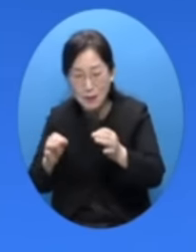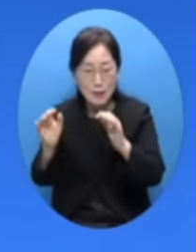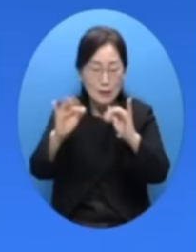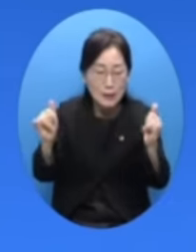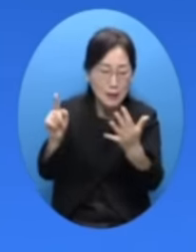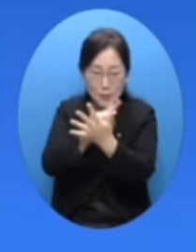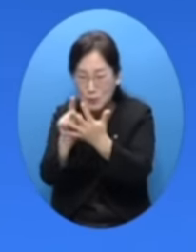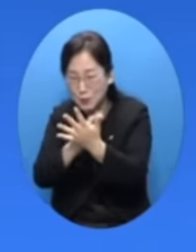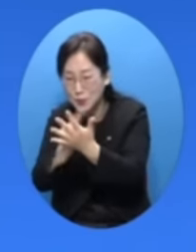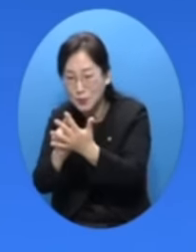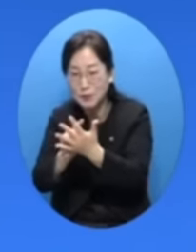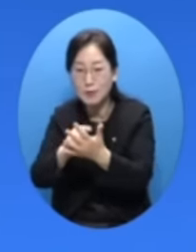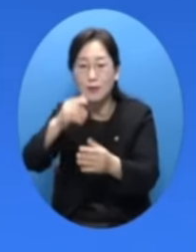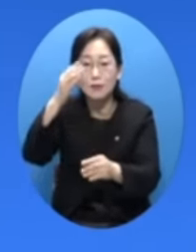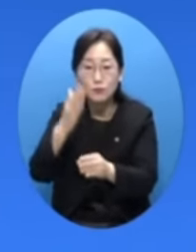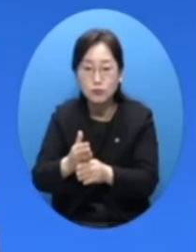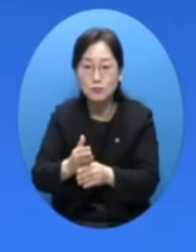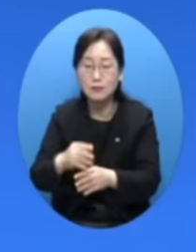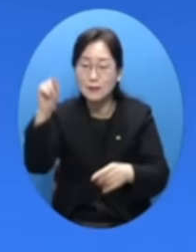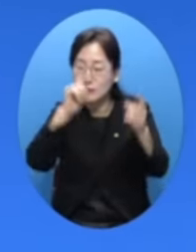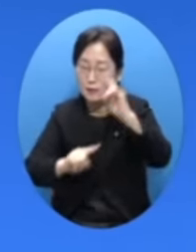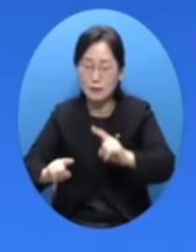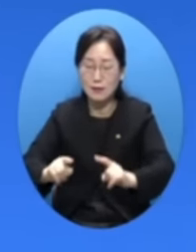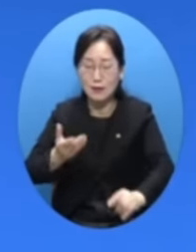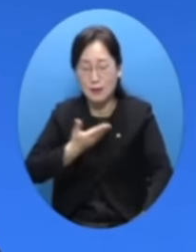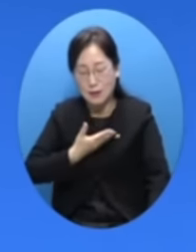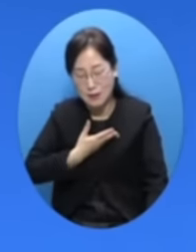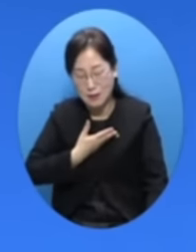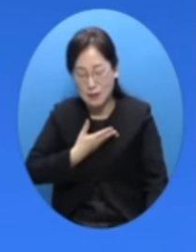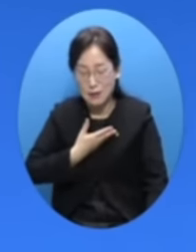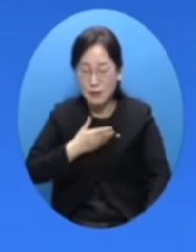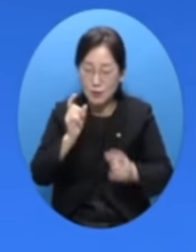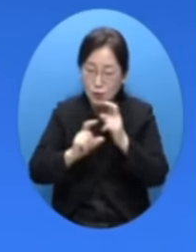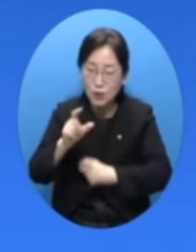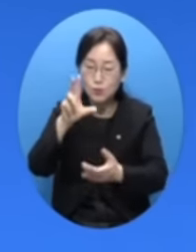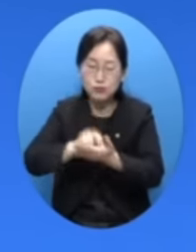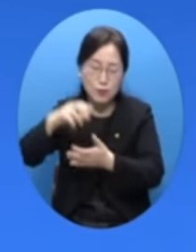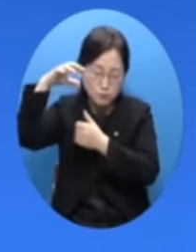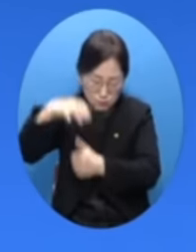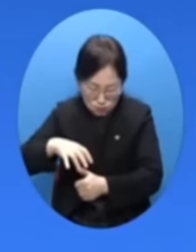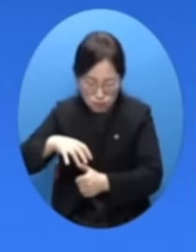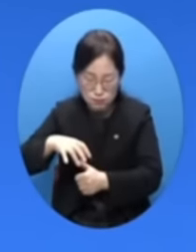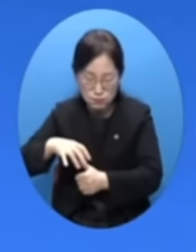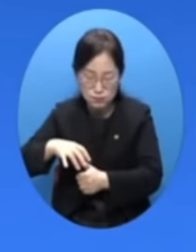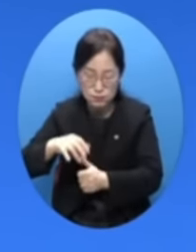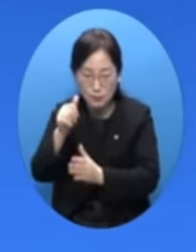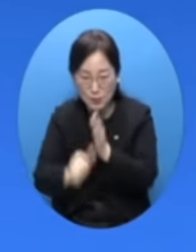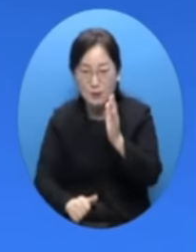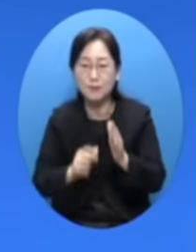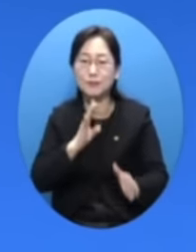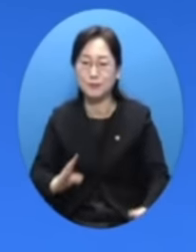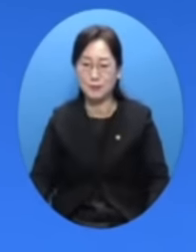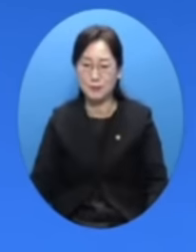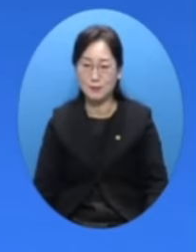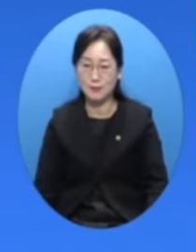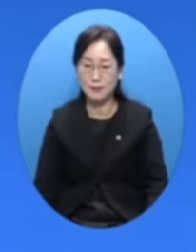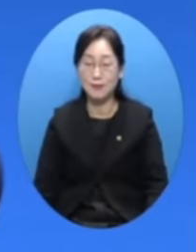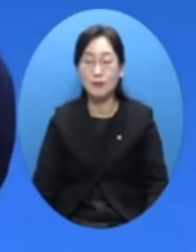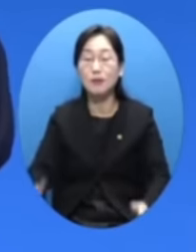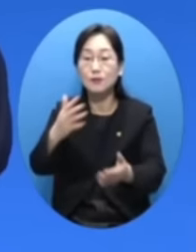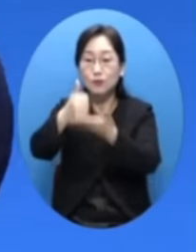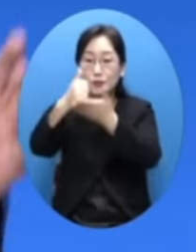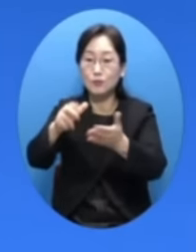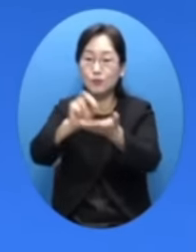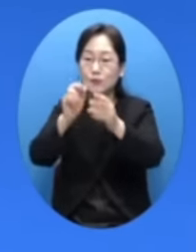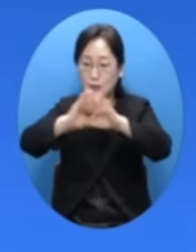저 사람 찾아다니다 보니까 상처가 더 깊어지고 내가 더 문제에 갇혀서 그냥 깔아앉게 되는 것입니다. 주님께서